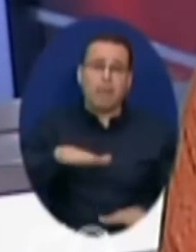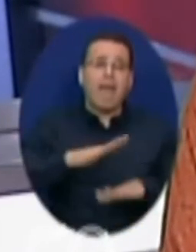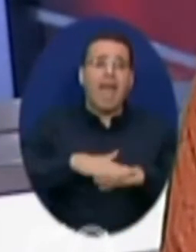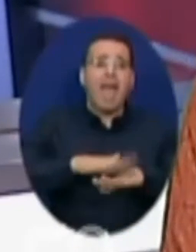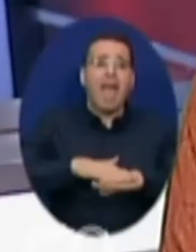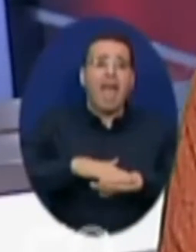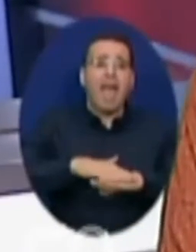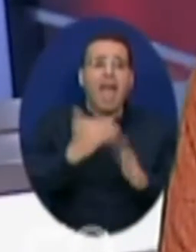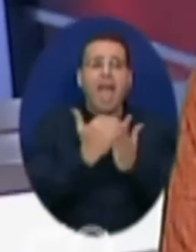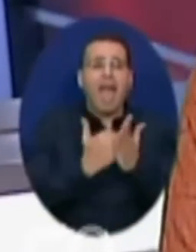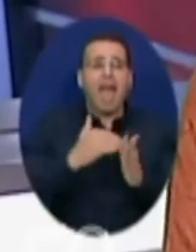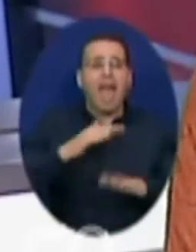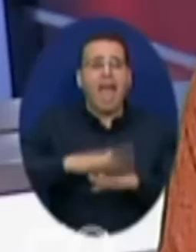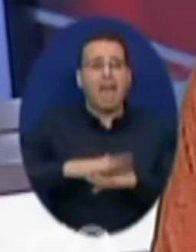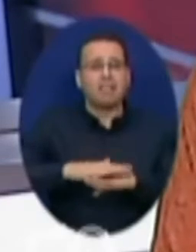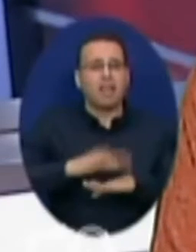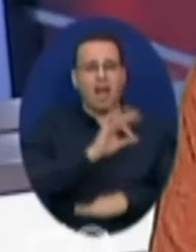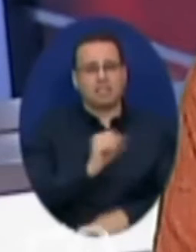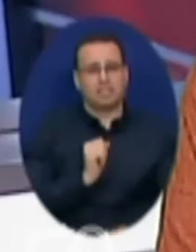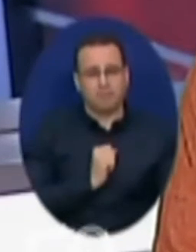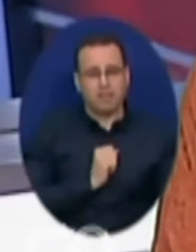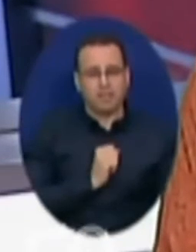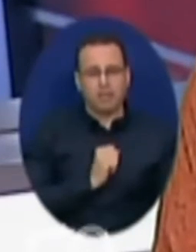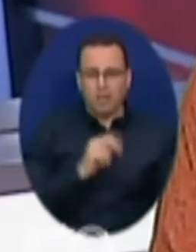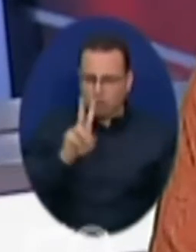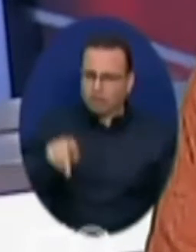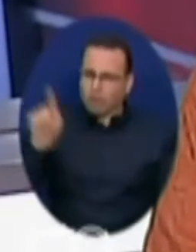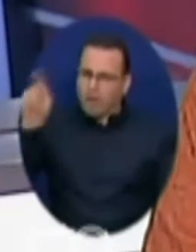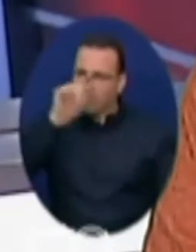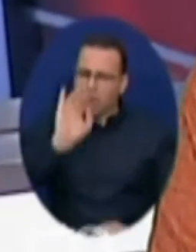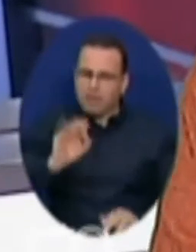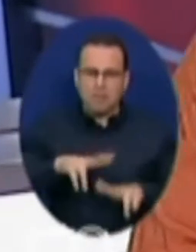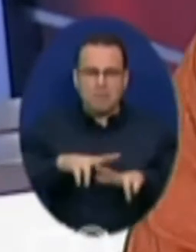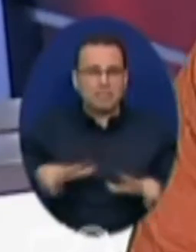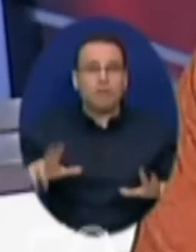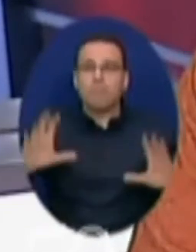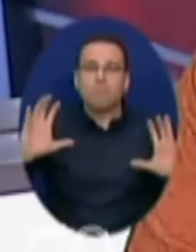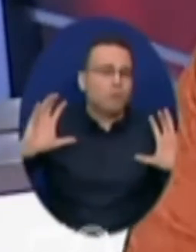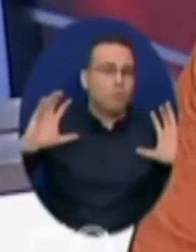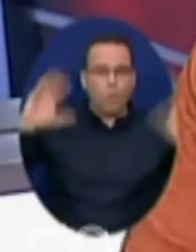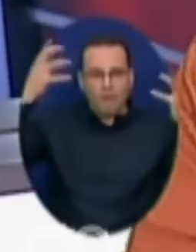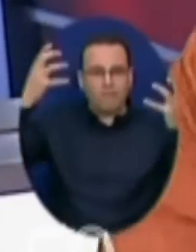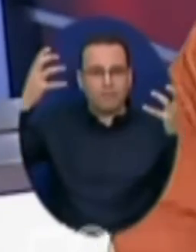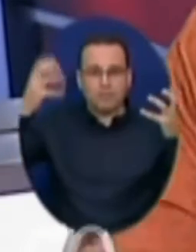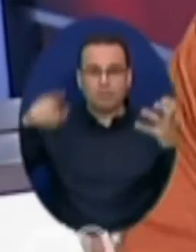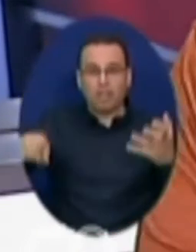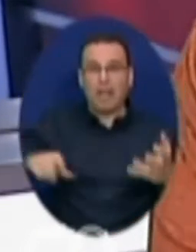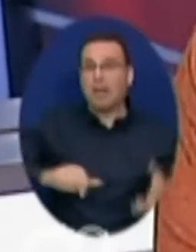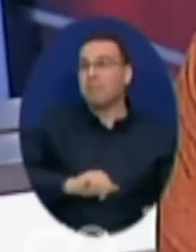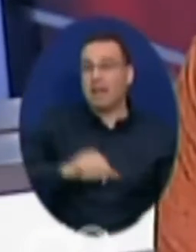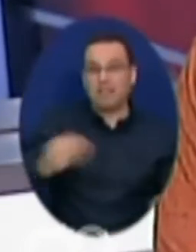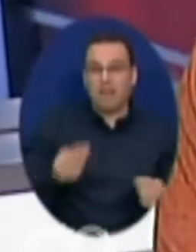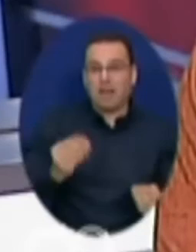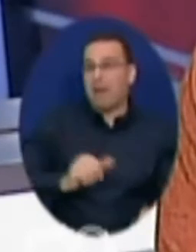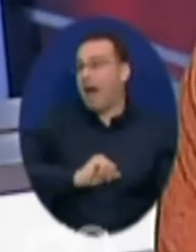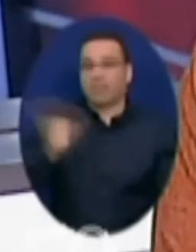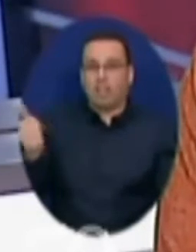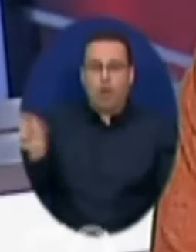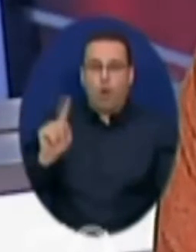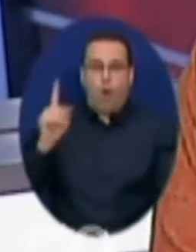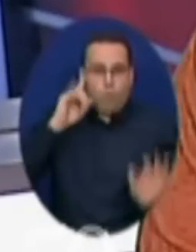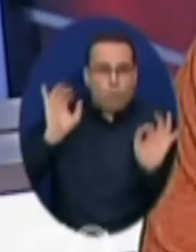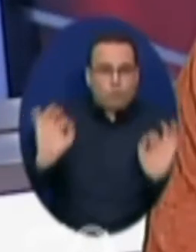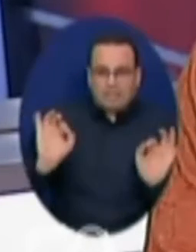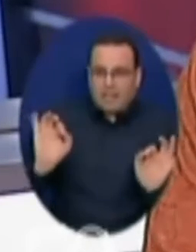הוא בדיוק לנסות לקחת מצבים באמת מטורפים שבהם עושים את הדברים שלכאורה הם הכי לא מוסריים להרוג,